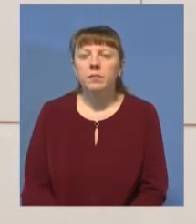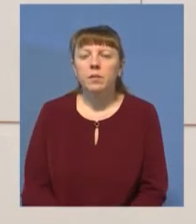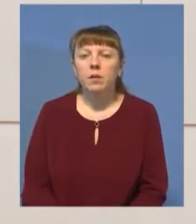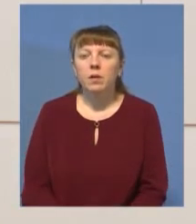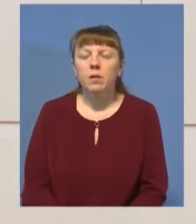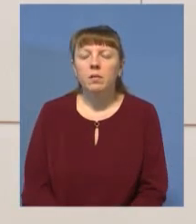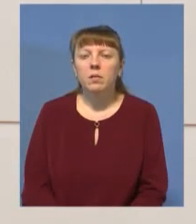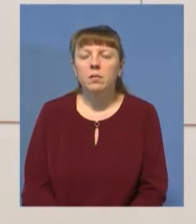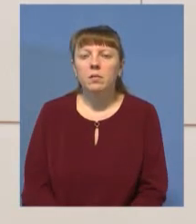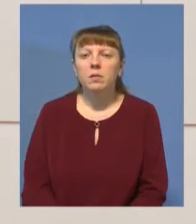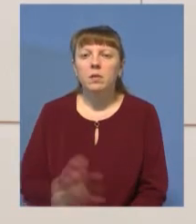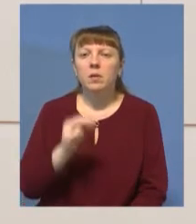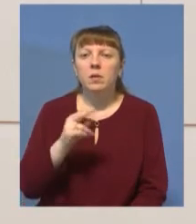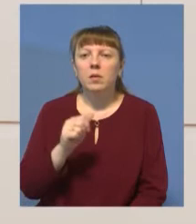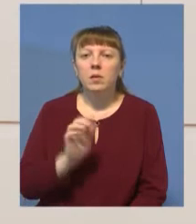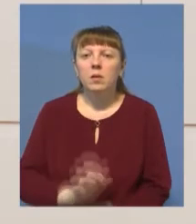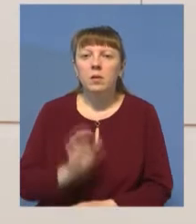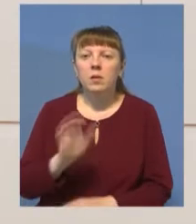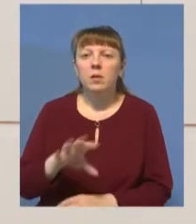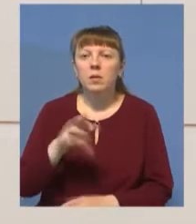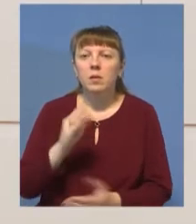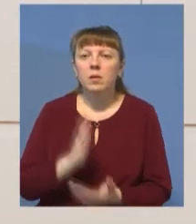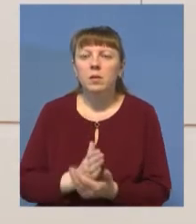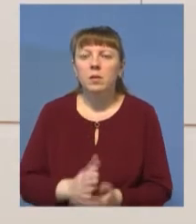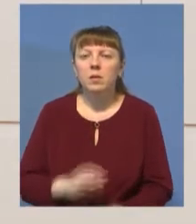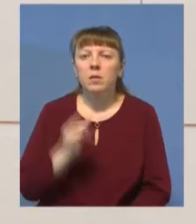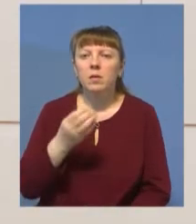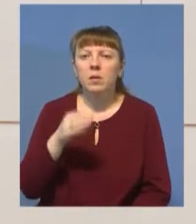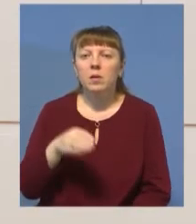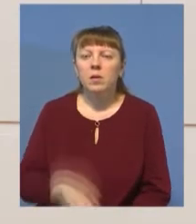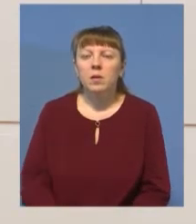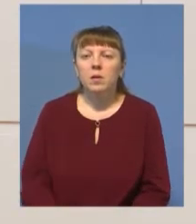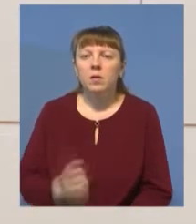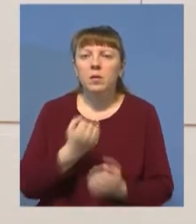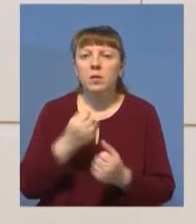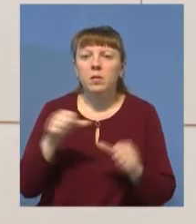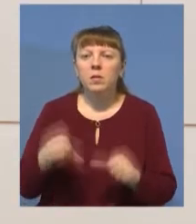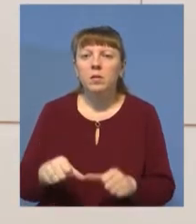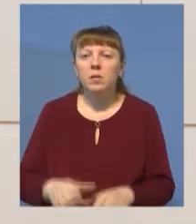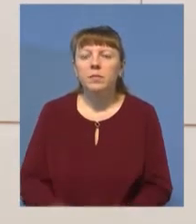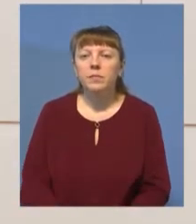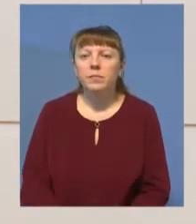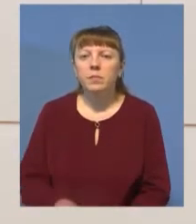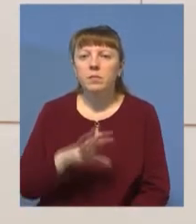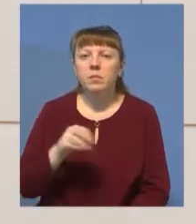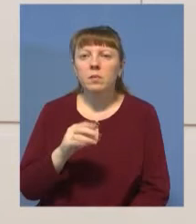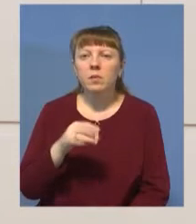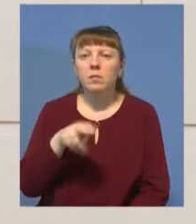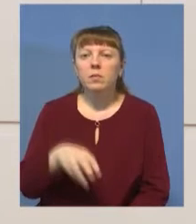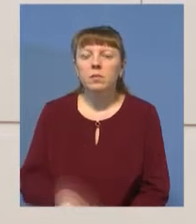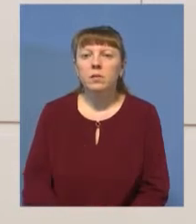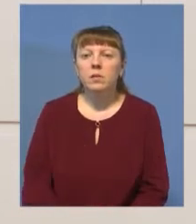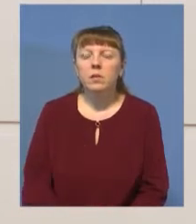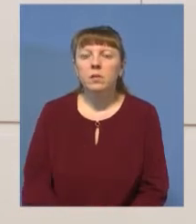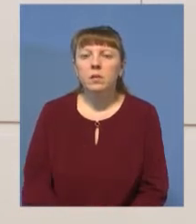также претензию через Казпочту, все имеется. Также отправил комитет по защите прав потребителей. Все эти стадии он прошел, и